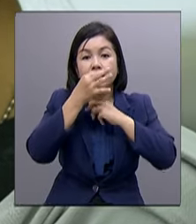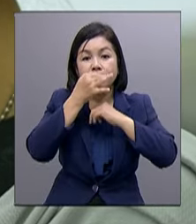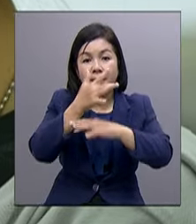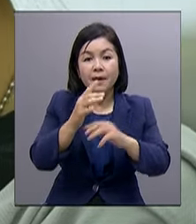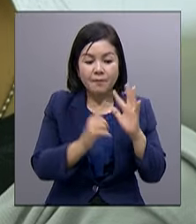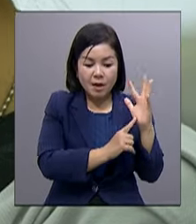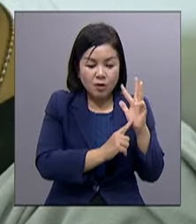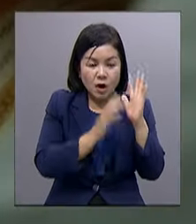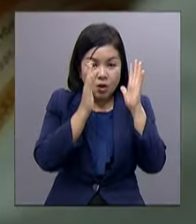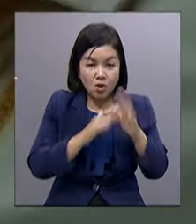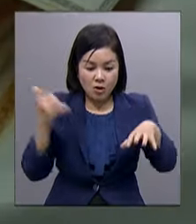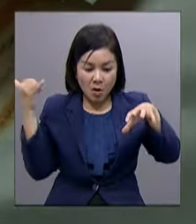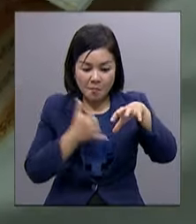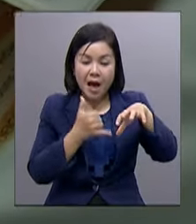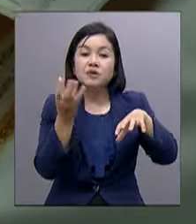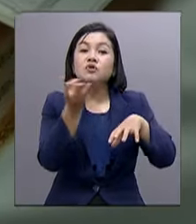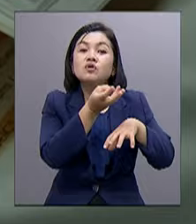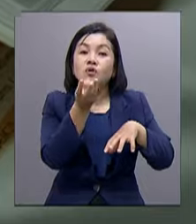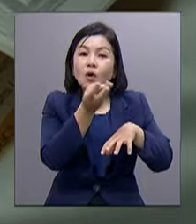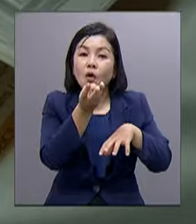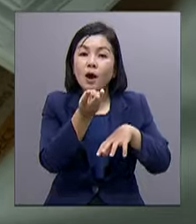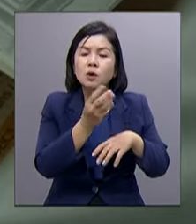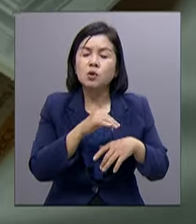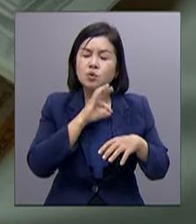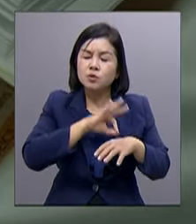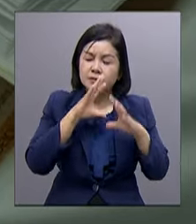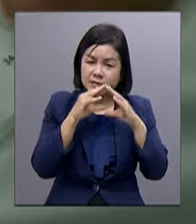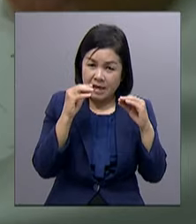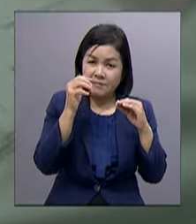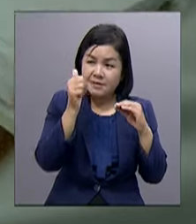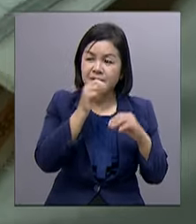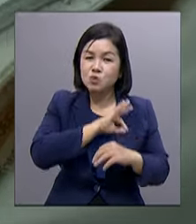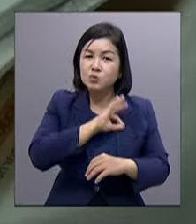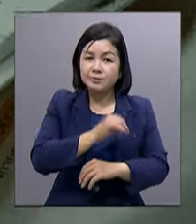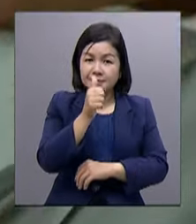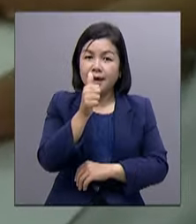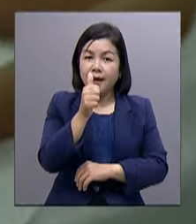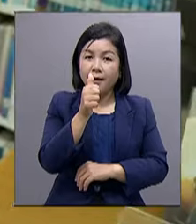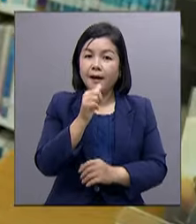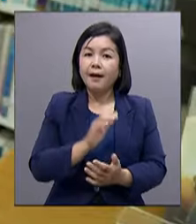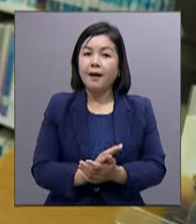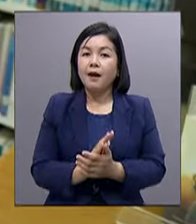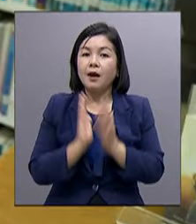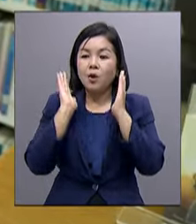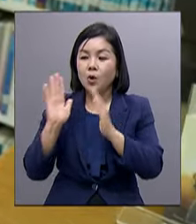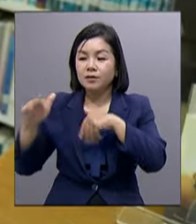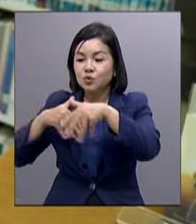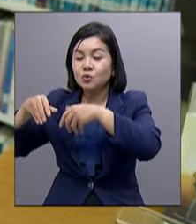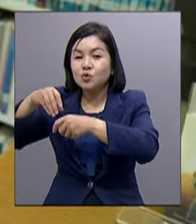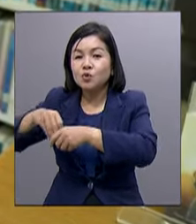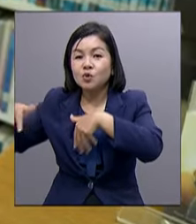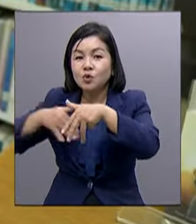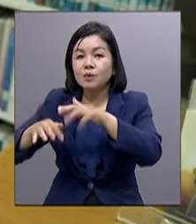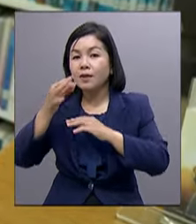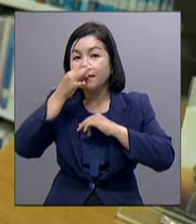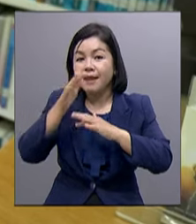กว่าค่ะแบบว่ามีความเป็นส่วนตัวมากกว่าห้องสมุดอื่นรู้สึกดีค่ะเพราะว่าคนละแวกในรอบบางขุนเทียนนี้ก็จะได้ม